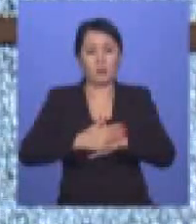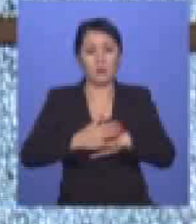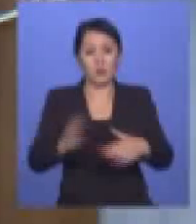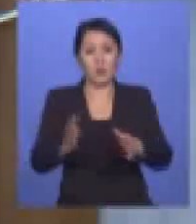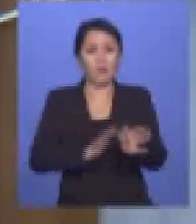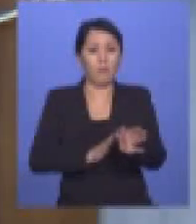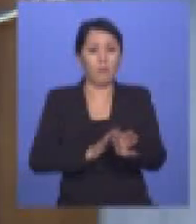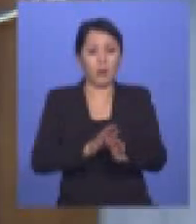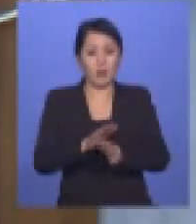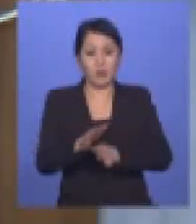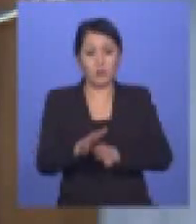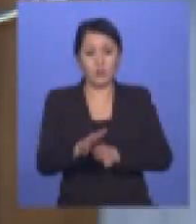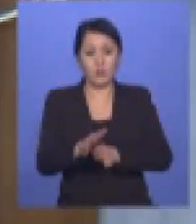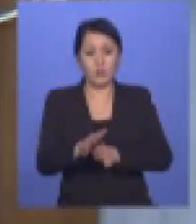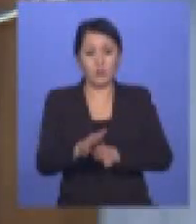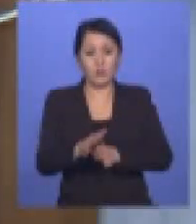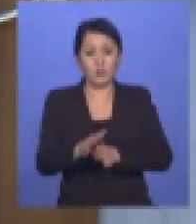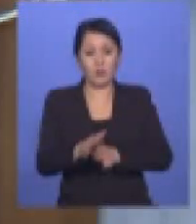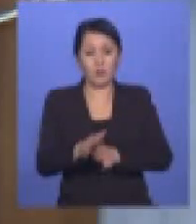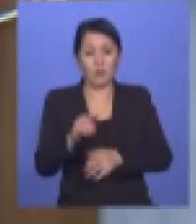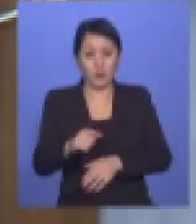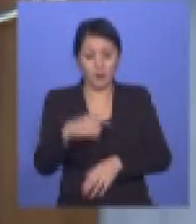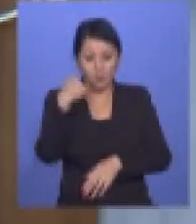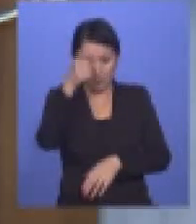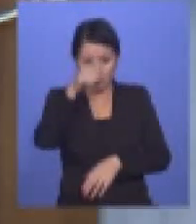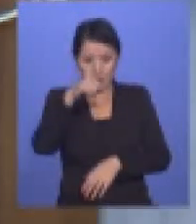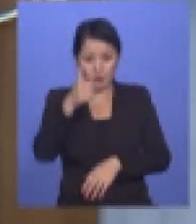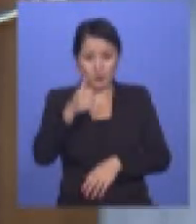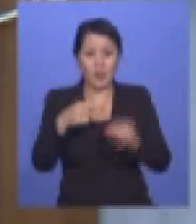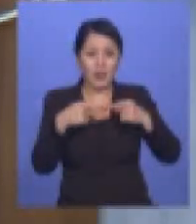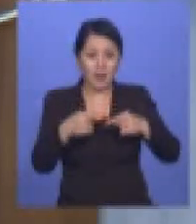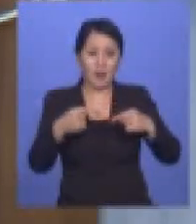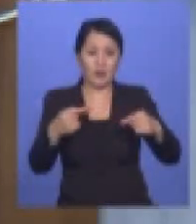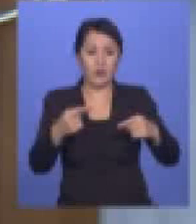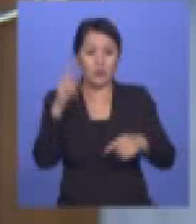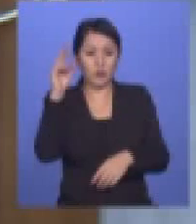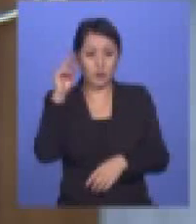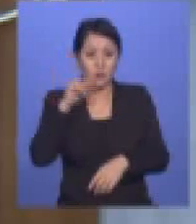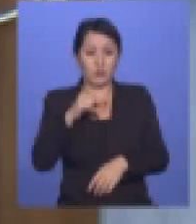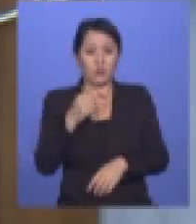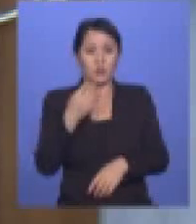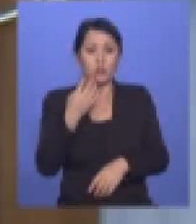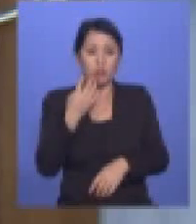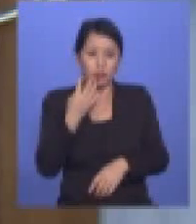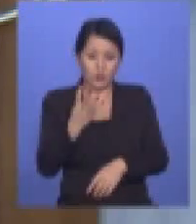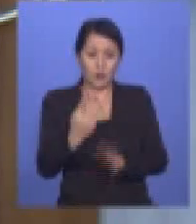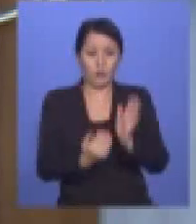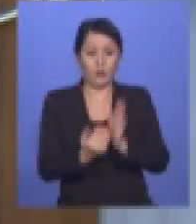атқарылып жатыр. Қазір оқу жылында, ағымдағы оқу жылында бізде аралас мектептерінің саны 4 бірлікке